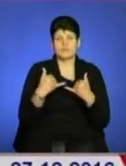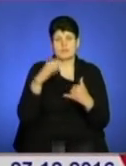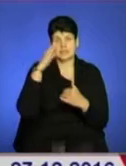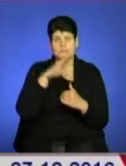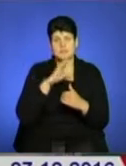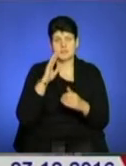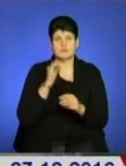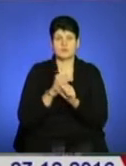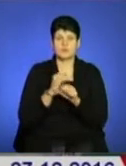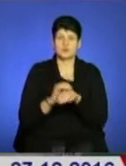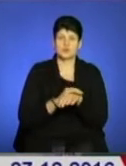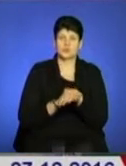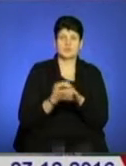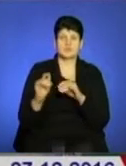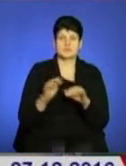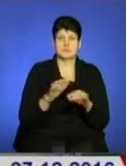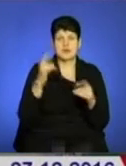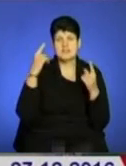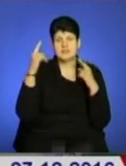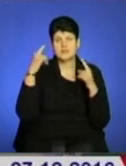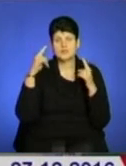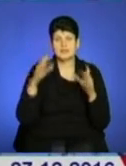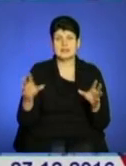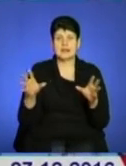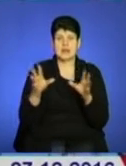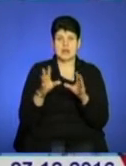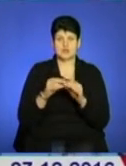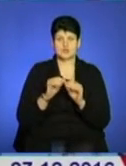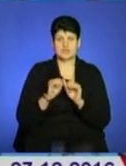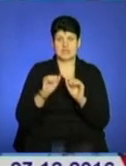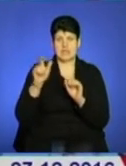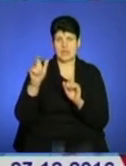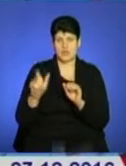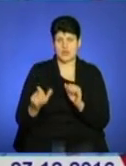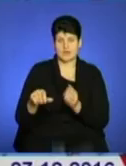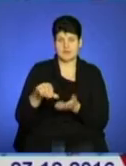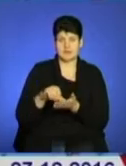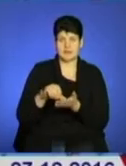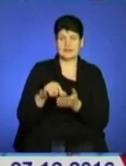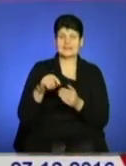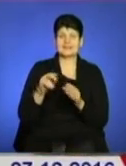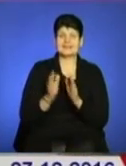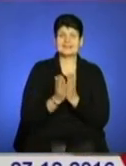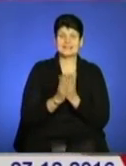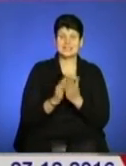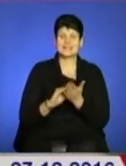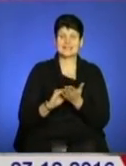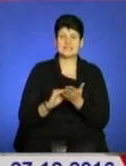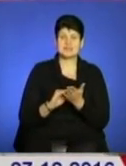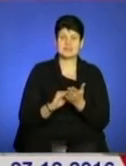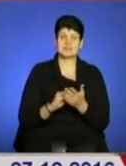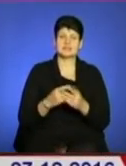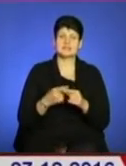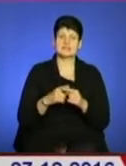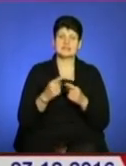батьків, робити добрі вчинки та фантазувати разом з героями книжки. Написати твори дітей спонукала любов до